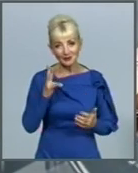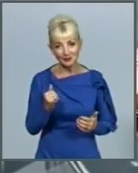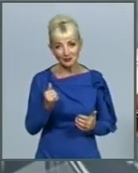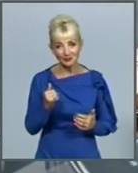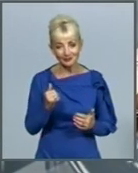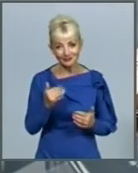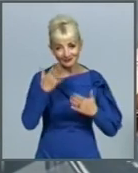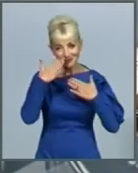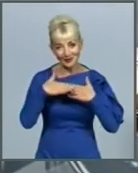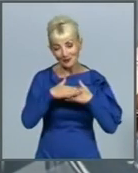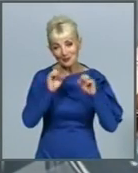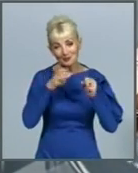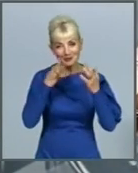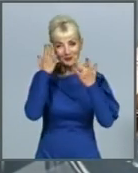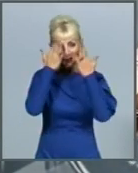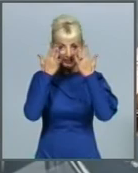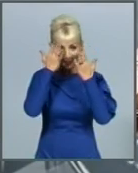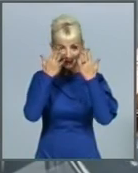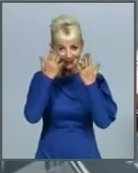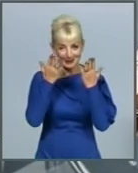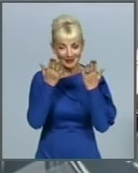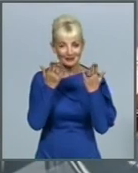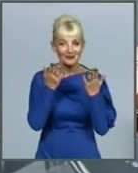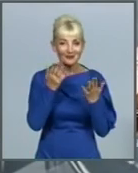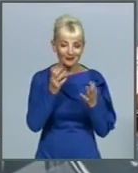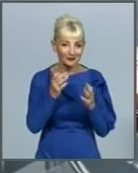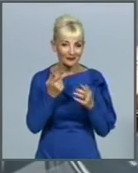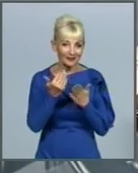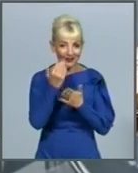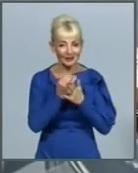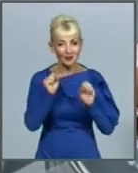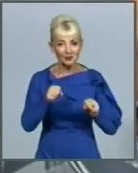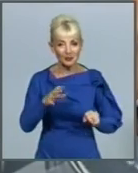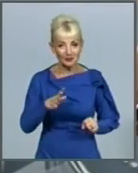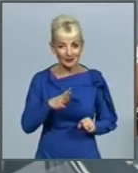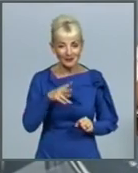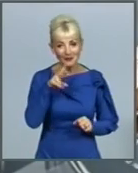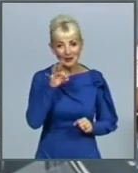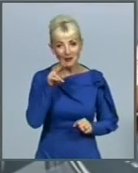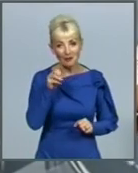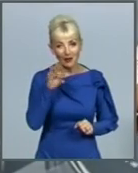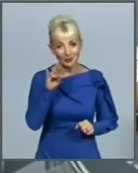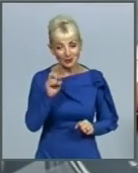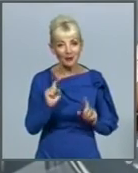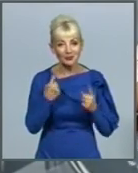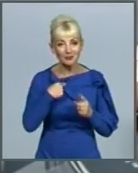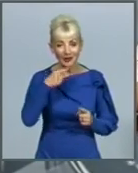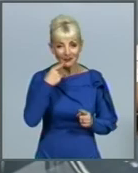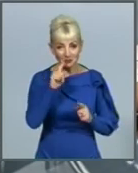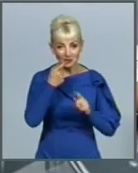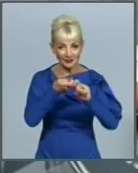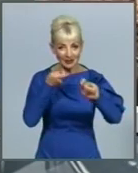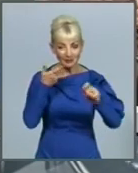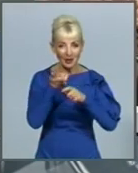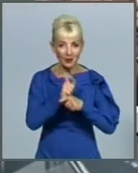посреди ночи что-нибудь приснится, там лопаточка потягивает. Лопаточка почему говорю? Потому что в стрельбе очень